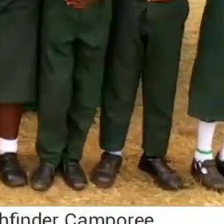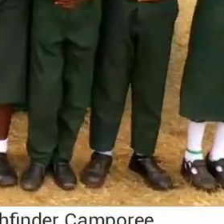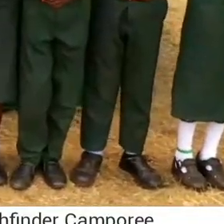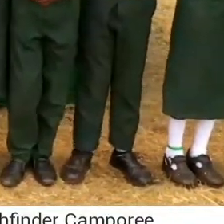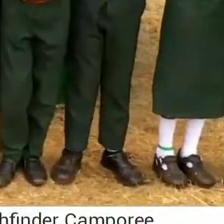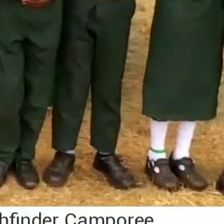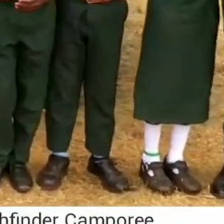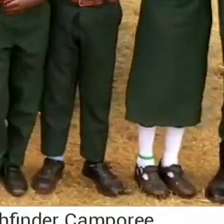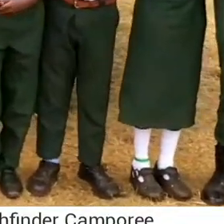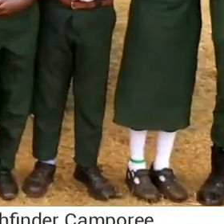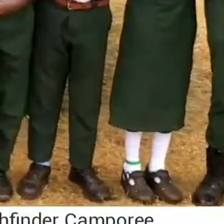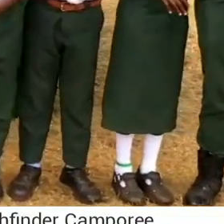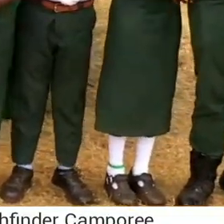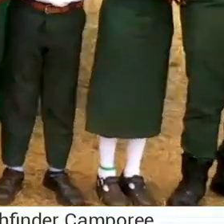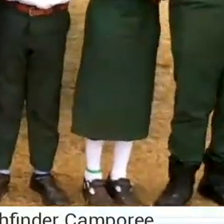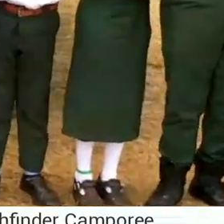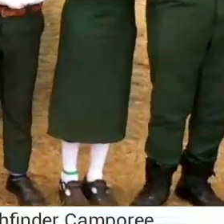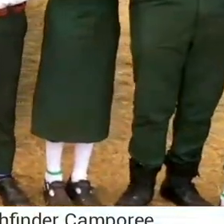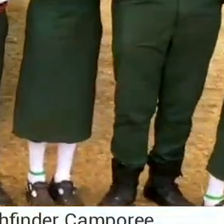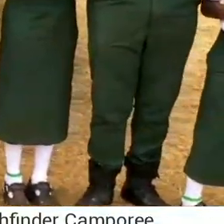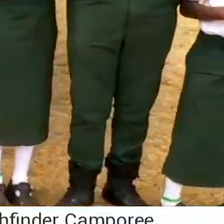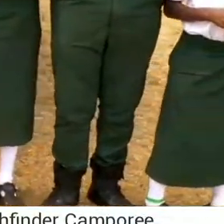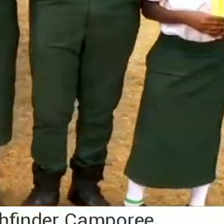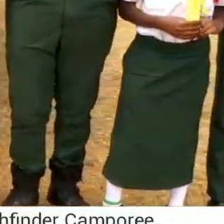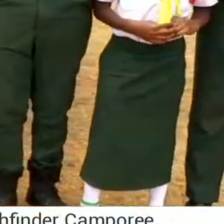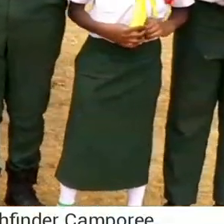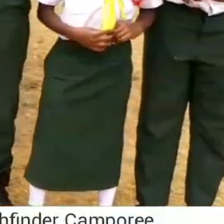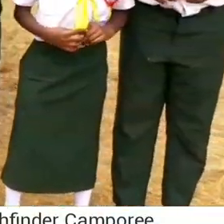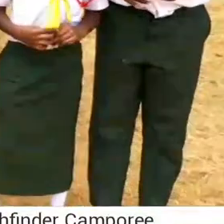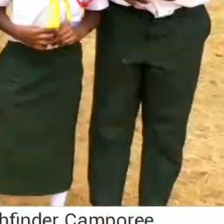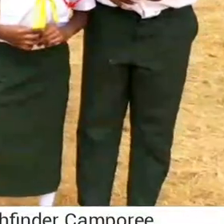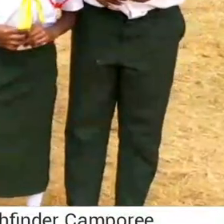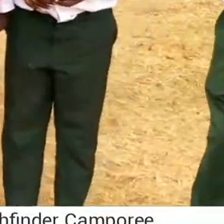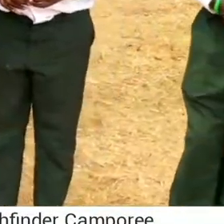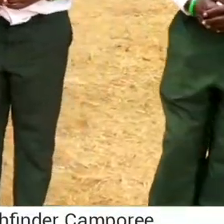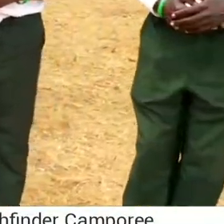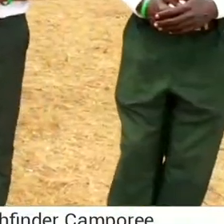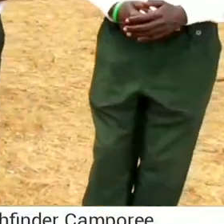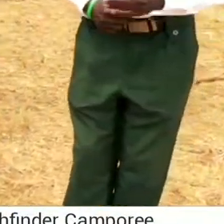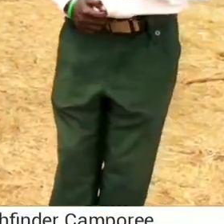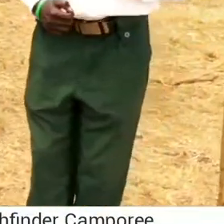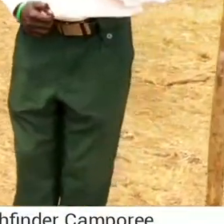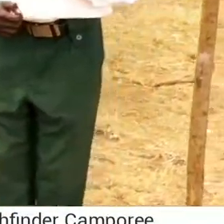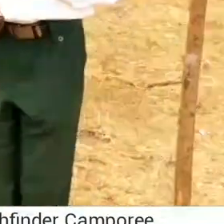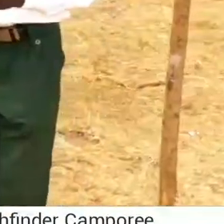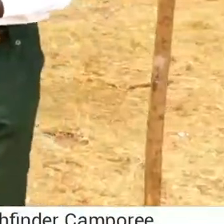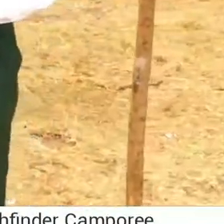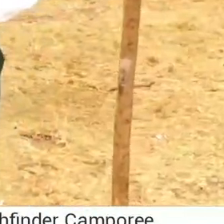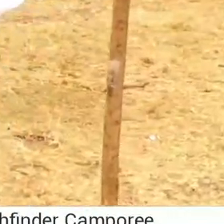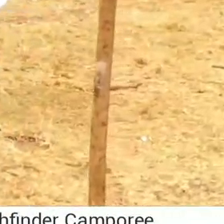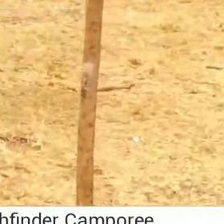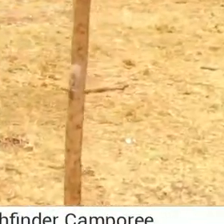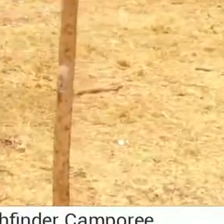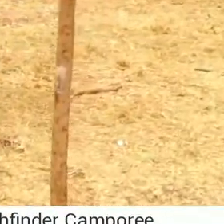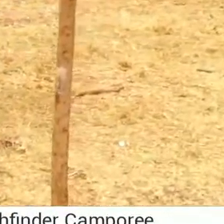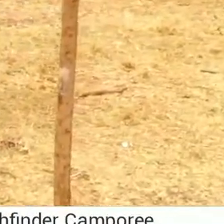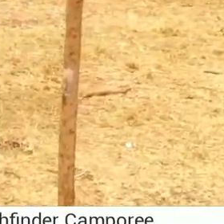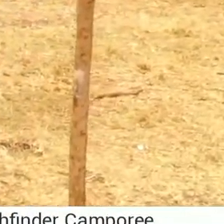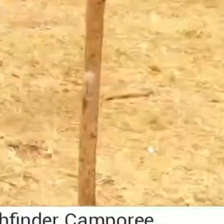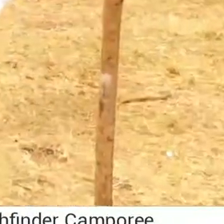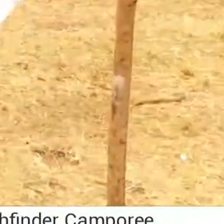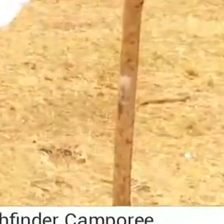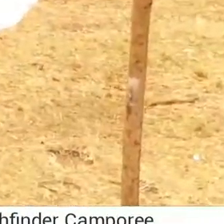Yesu yote bure. Wewe si chochote mwanadamu. Hatima yake mwanadamu